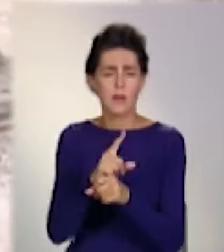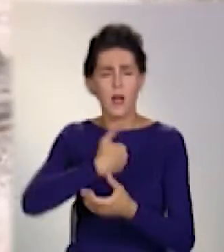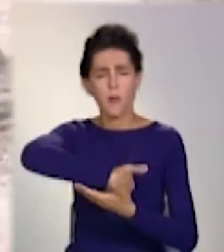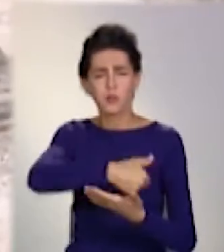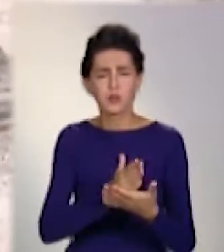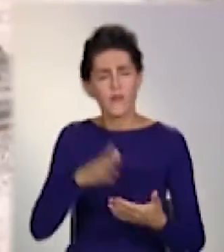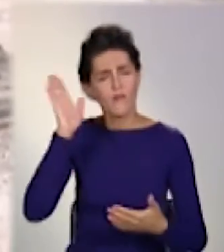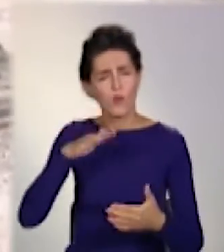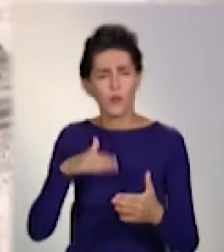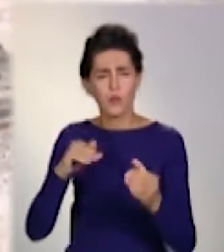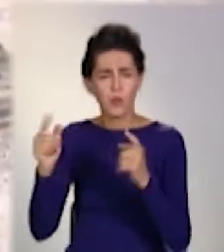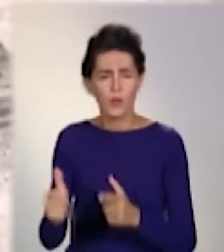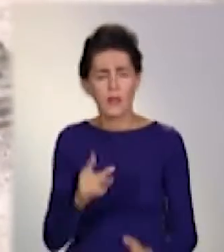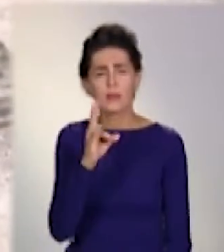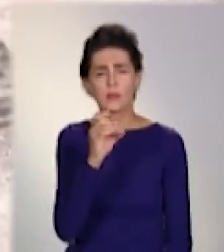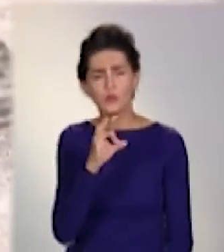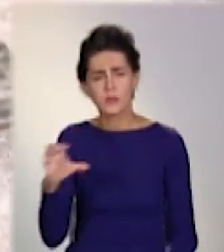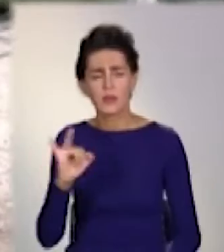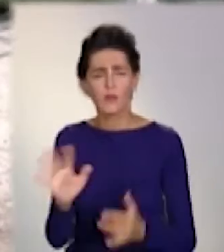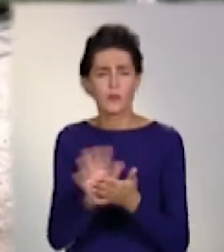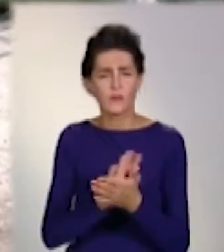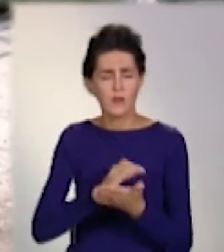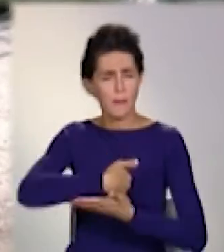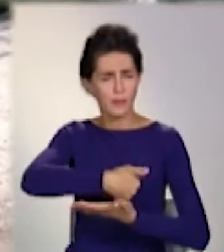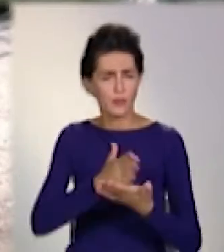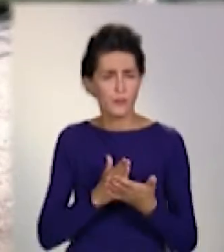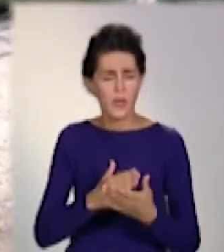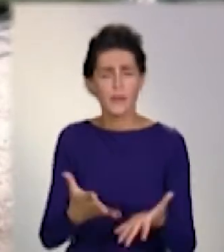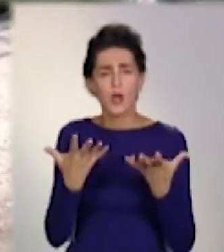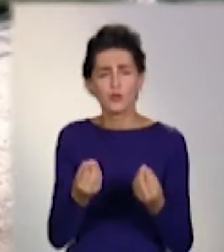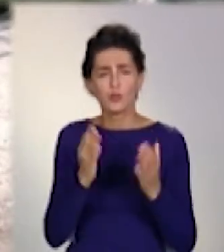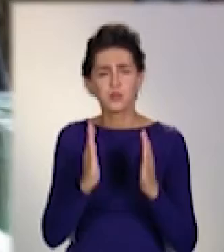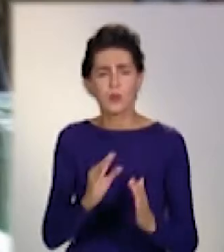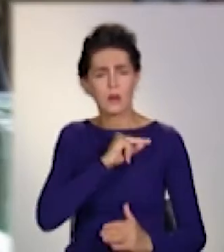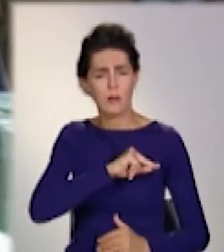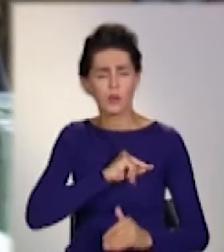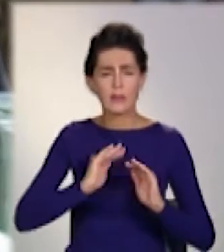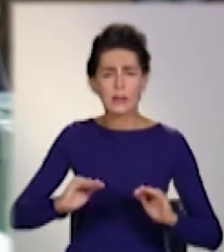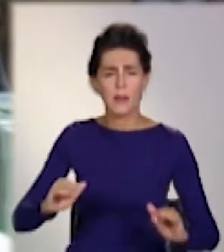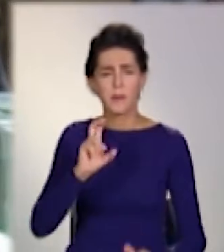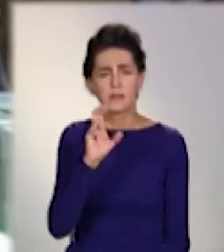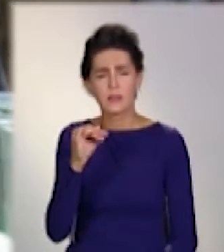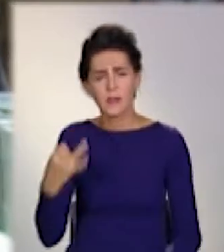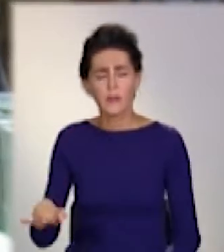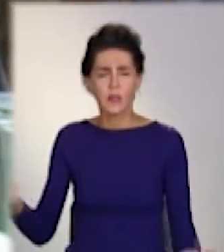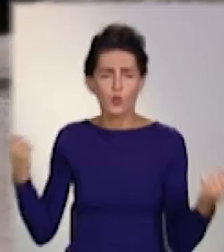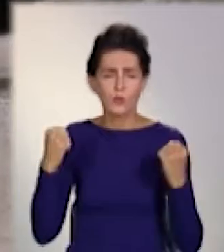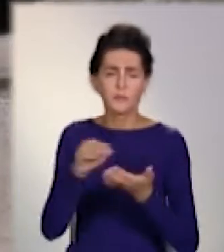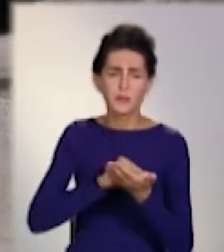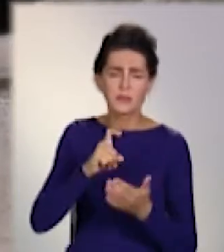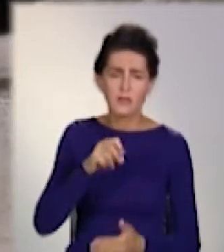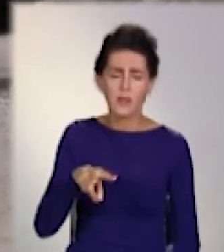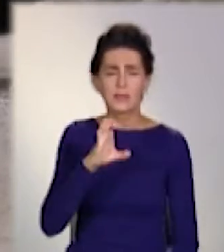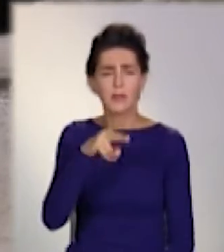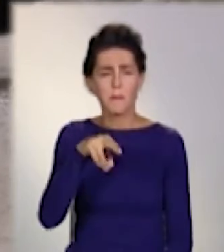обладнання водопідготовки, насосне та фільтрувальне обладнання. Ще в закладі працюватиме дитячий басейн, тренажерні зали та